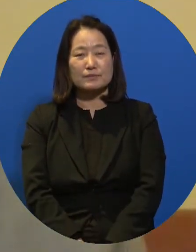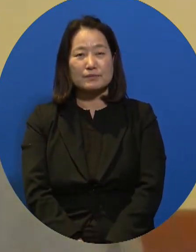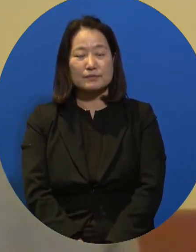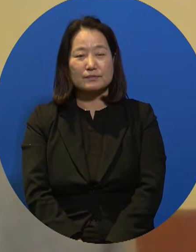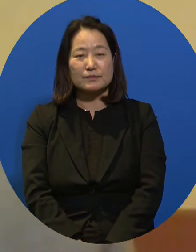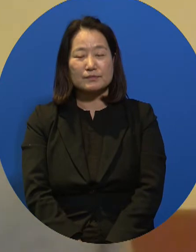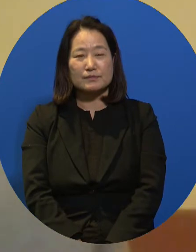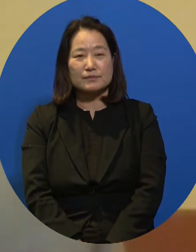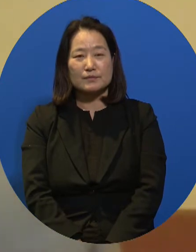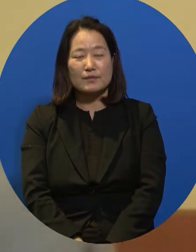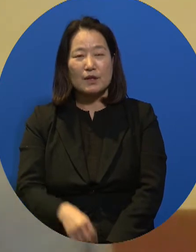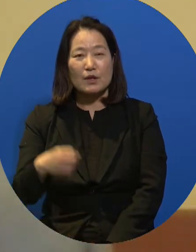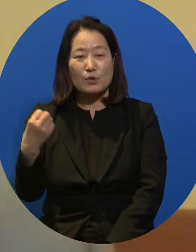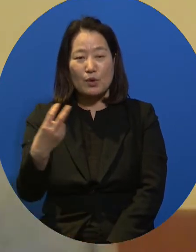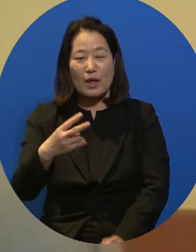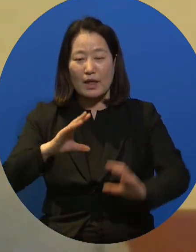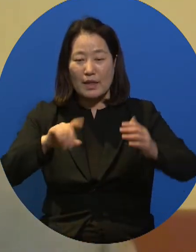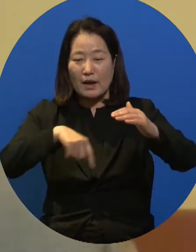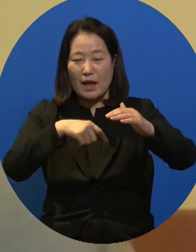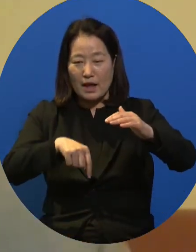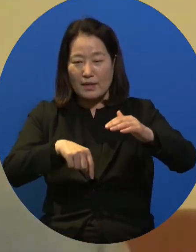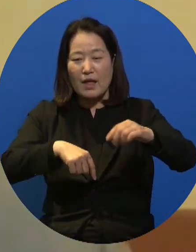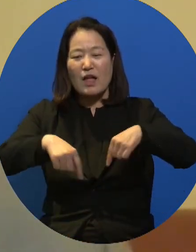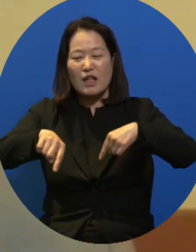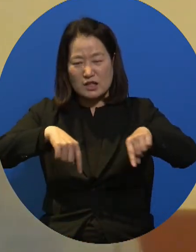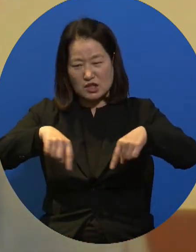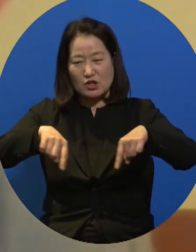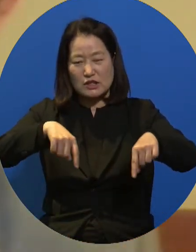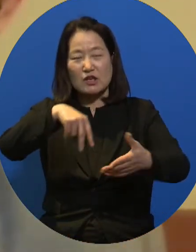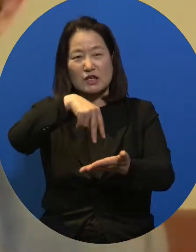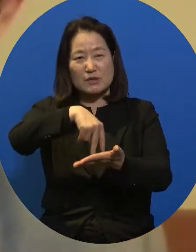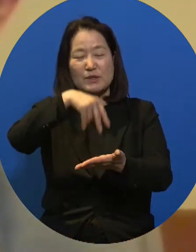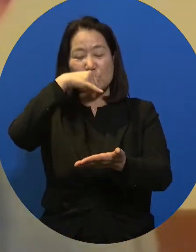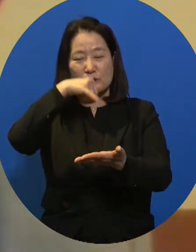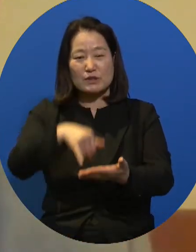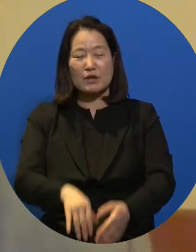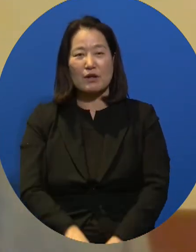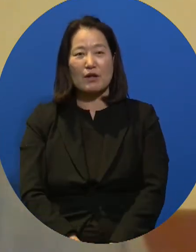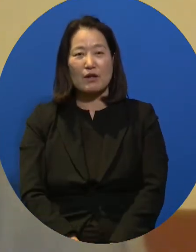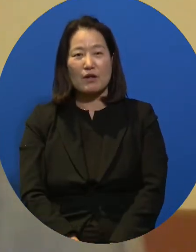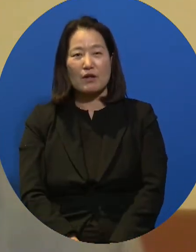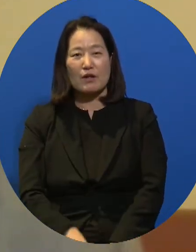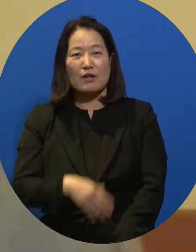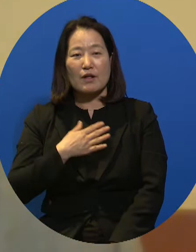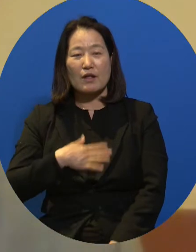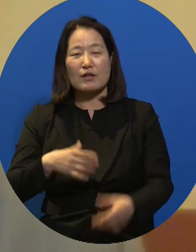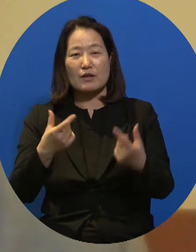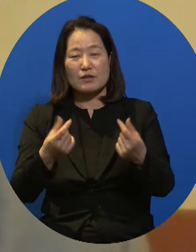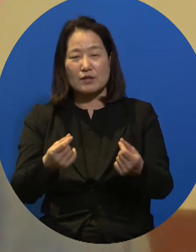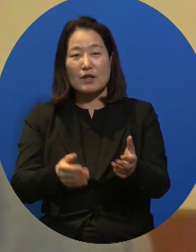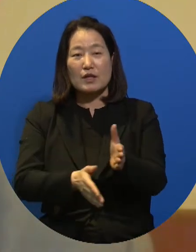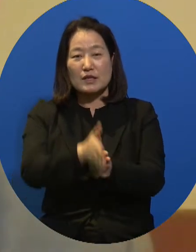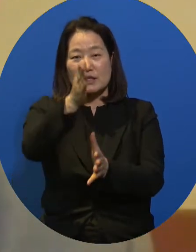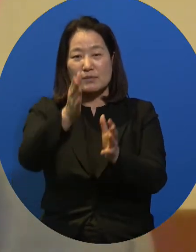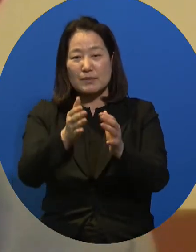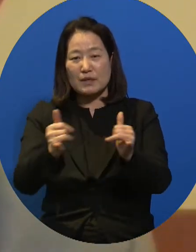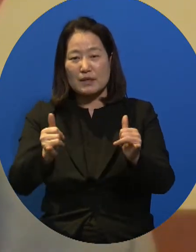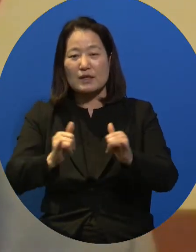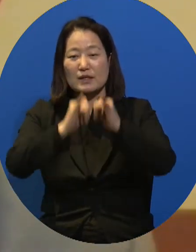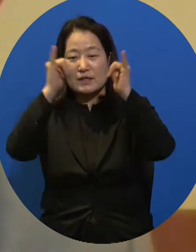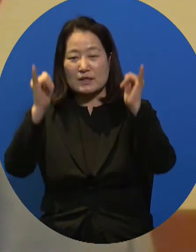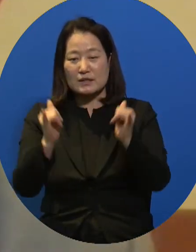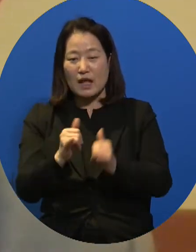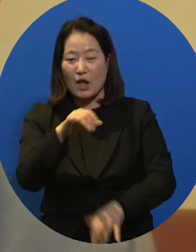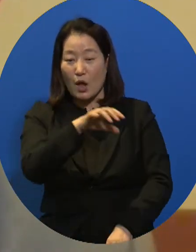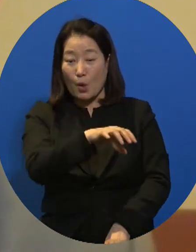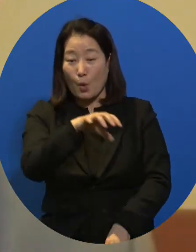또한 헝가리의 정치적인 맥락에 대해서도 말씀을 드리도록 하겠습니다. 여러분들이 아시겠지만 시민사회 공간 그리고